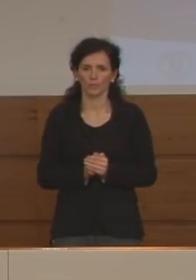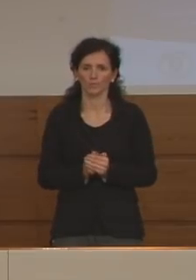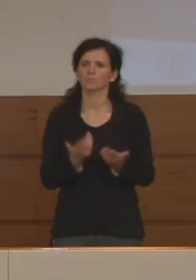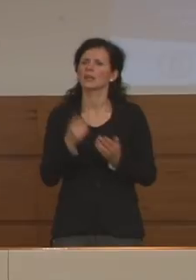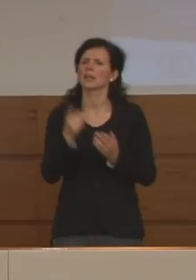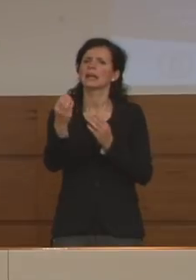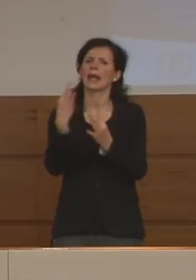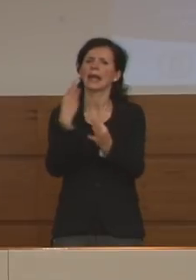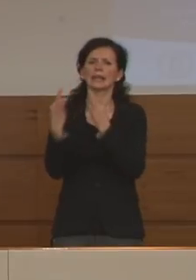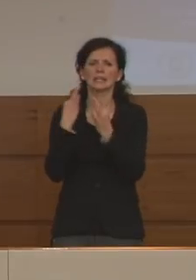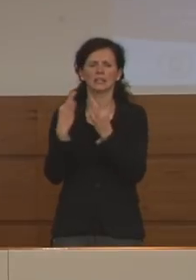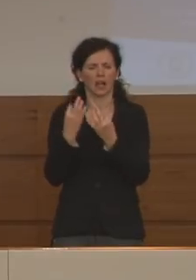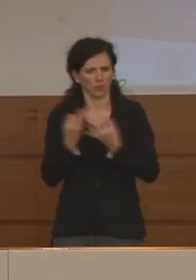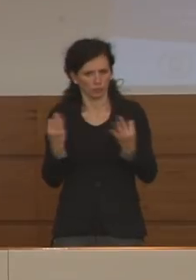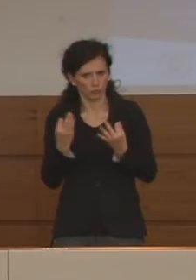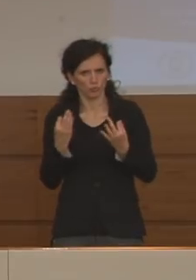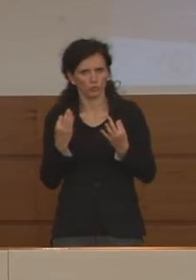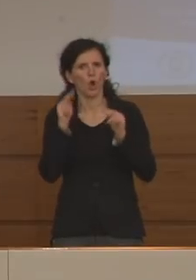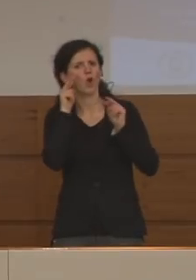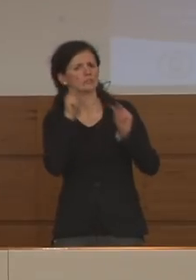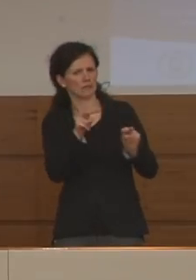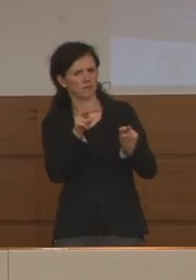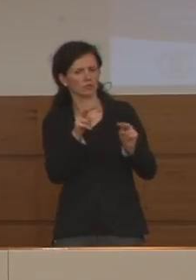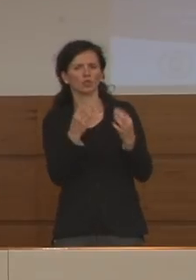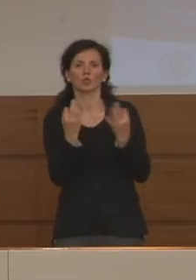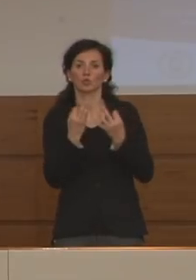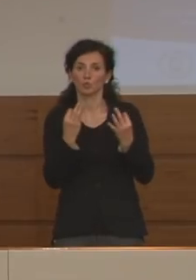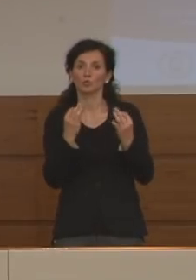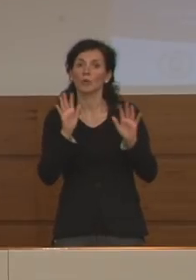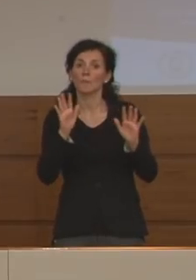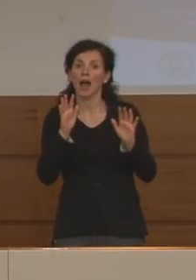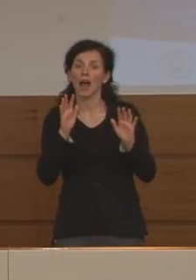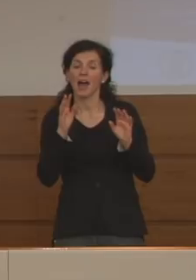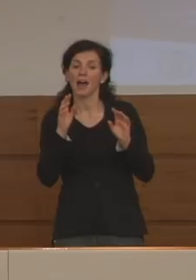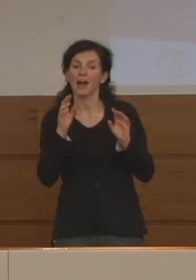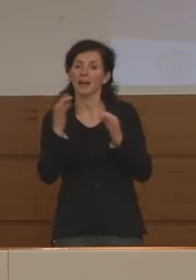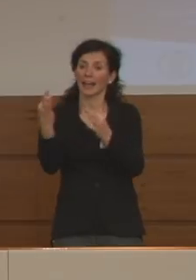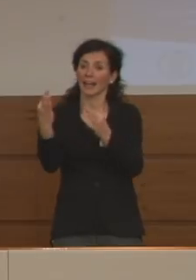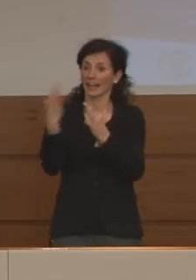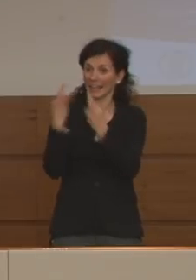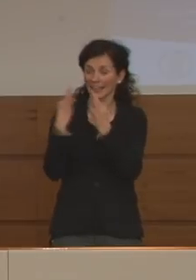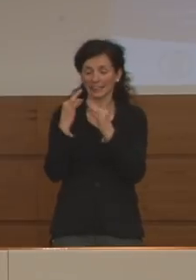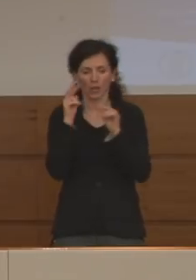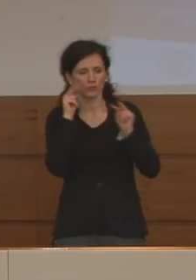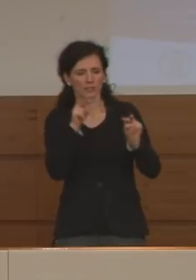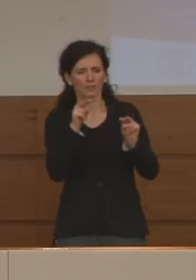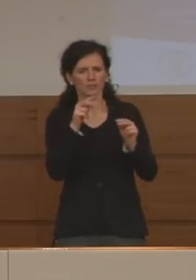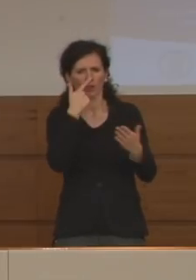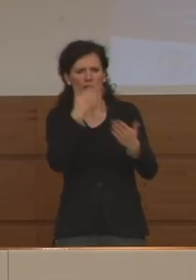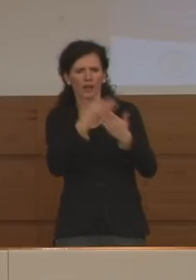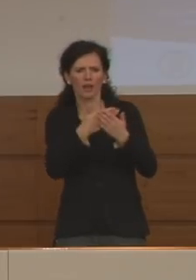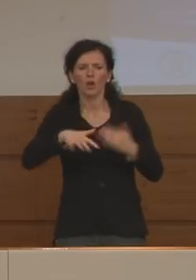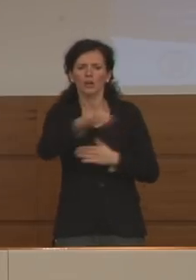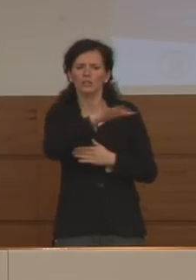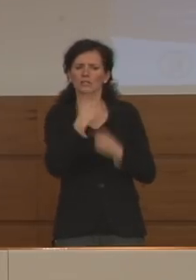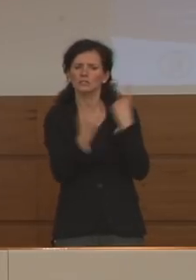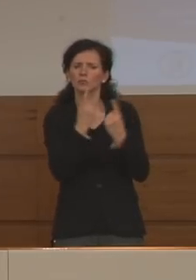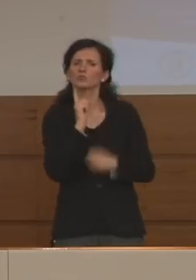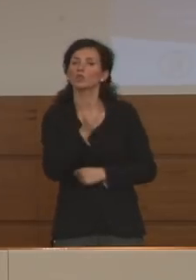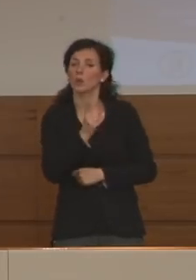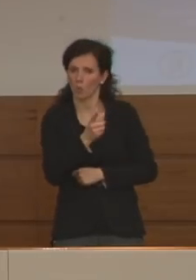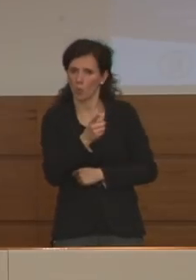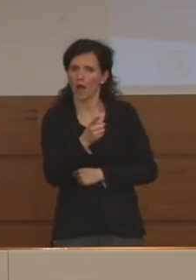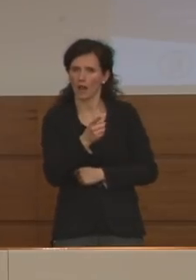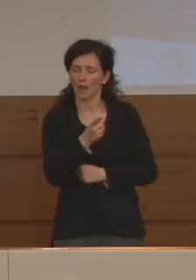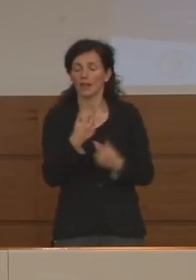sono giuste le osservazioni ma devono essere secondo me contestualizzate in un contesto unico speriamo irripetibile che ci